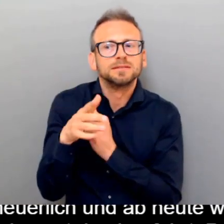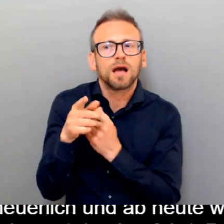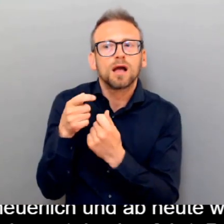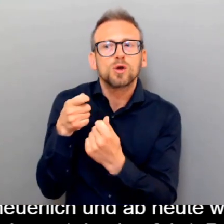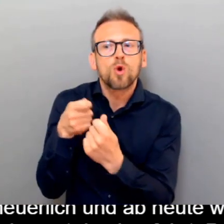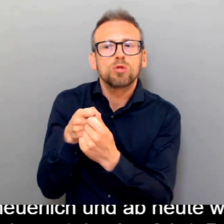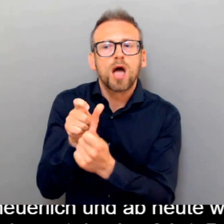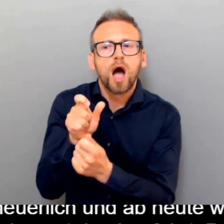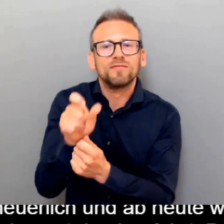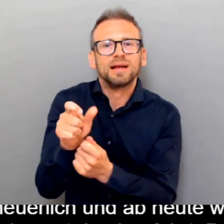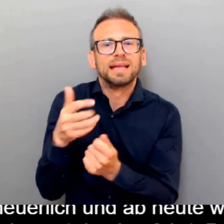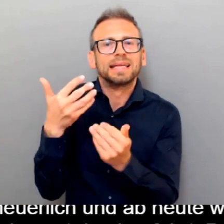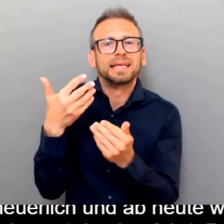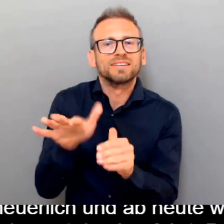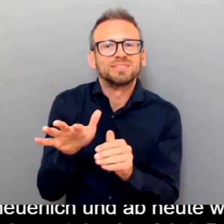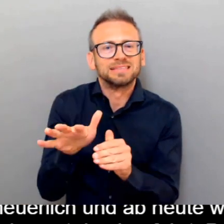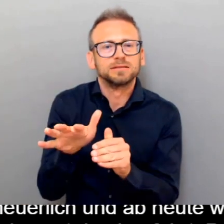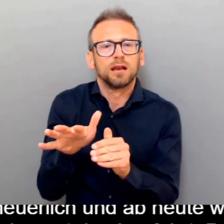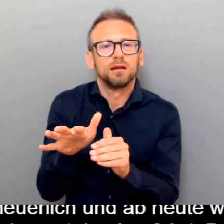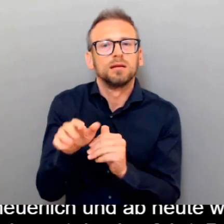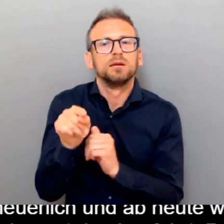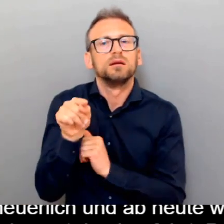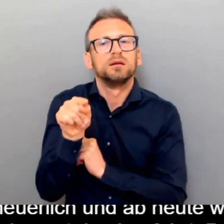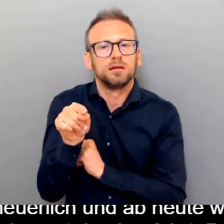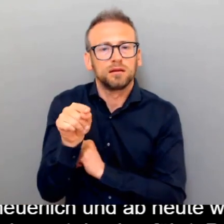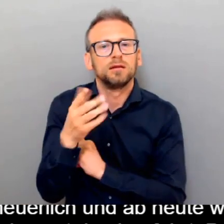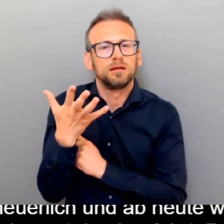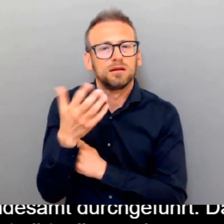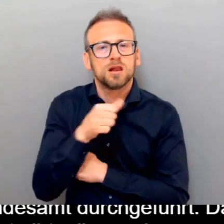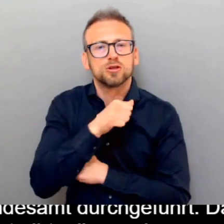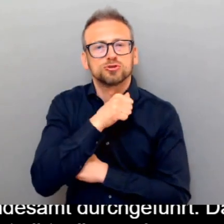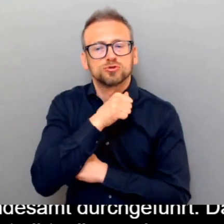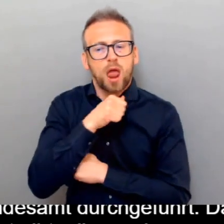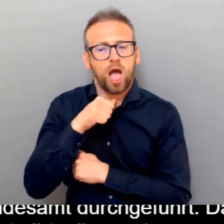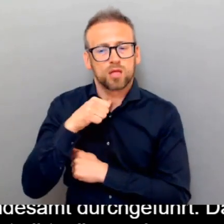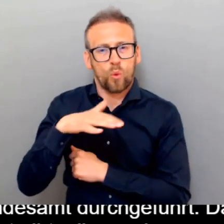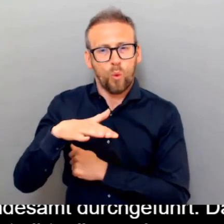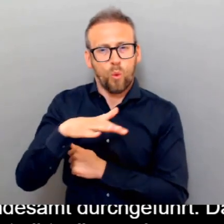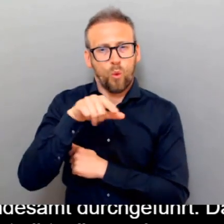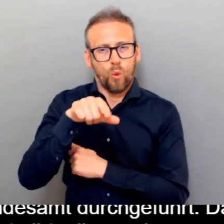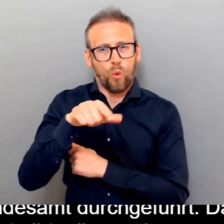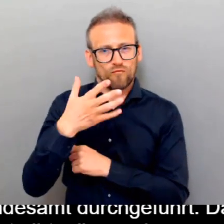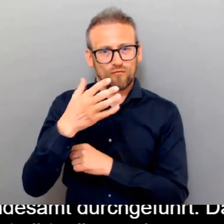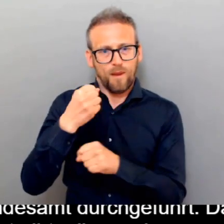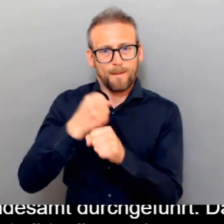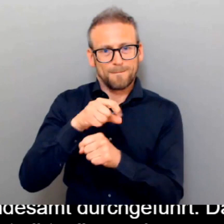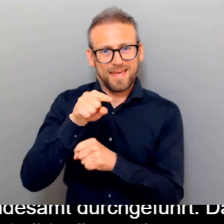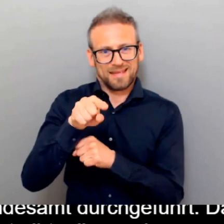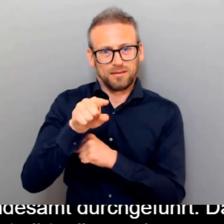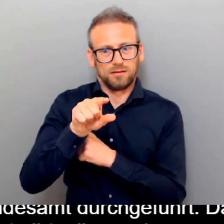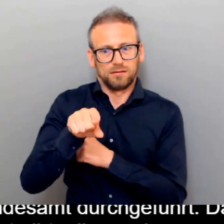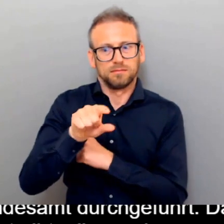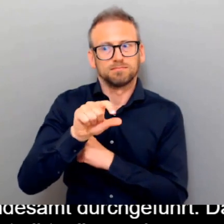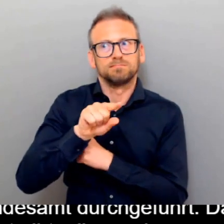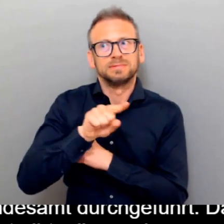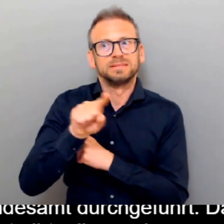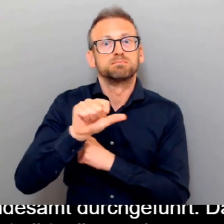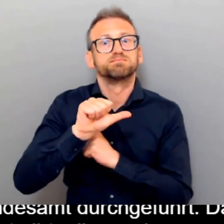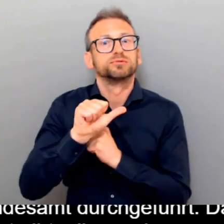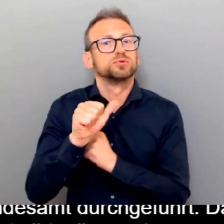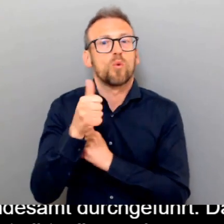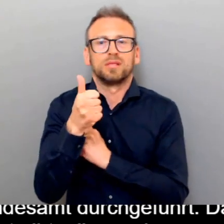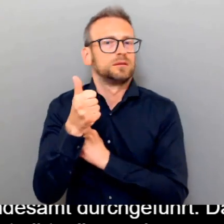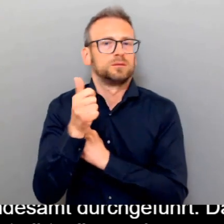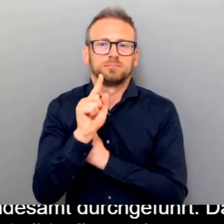Florian Herrmann es richtig gesagt hat, das Arbeiten am Schlachthof ist jetzt nicht eine besondere Infektionssituation, sondern